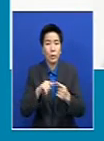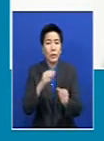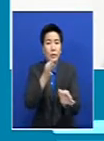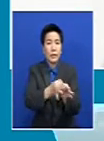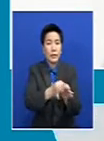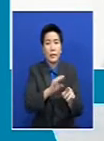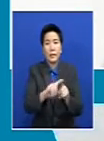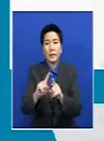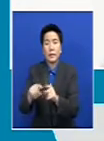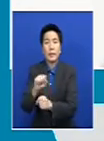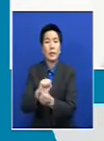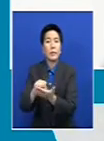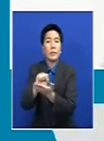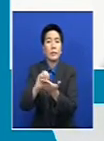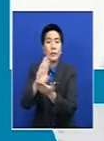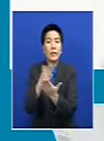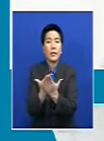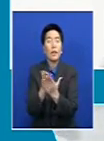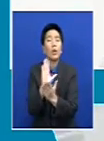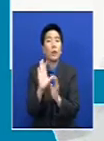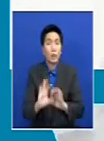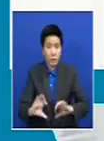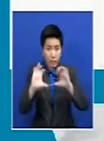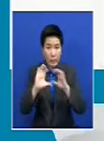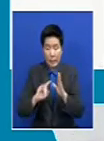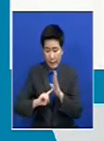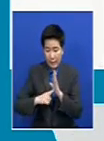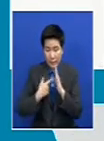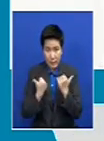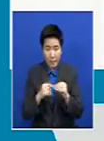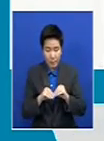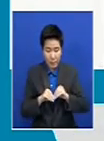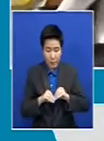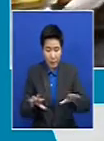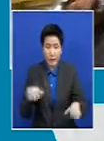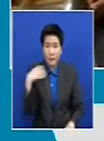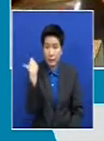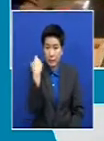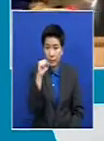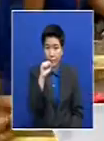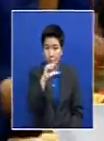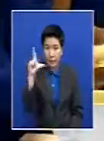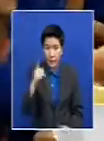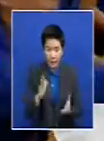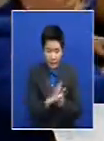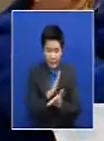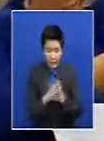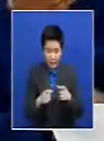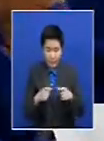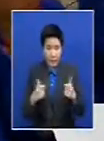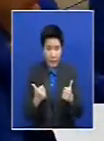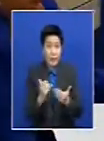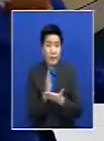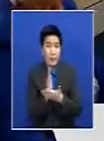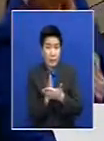าณิชย์กระจายไปสถาบันการเงินของรัฐวันแรกกระจายไป10กว่าล้านฉบับนะครับซึ่งมากกว่า